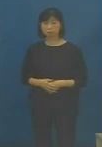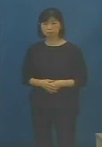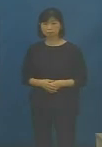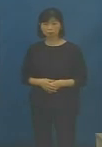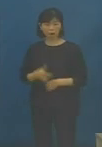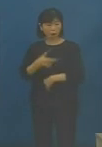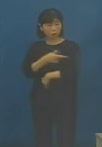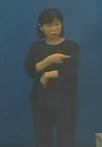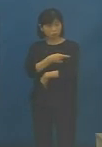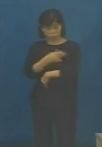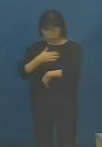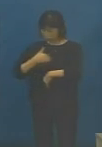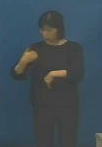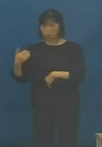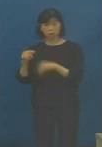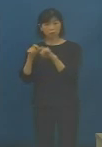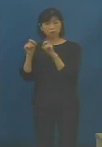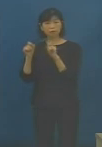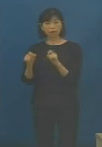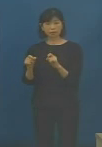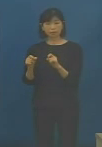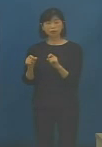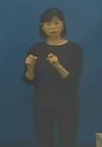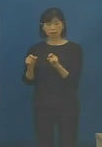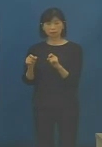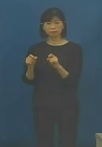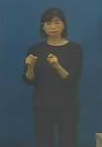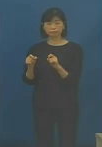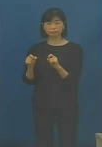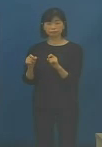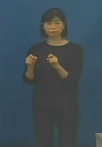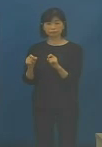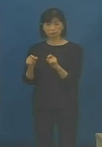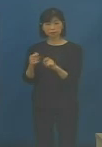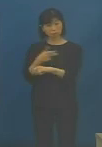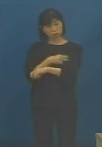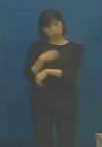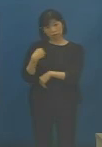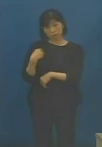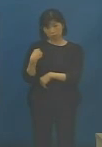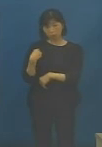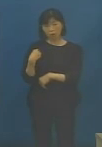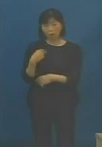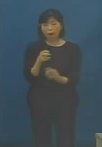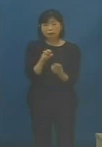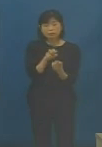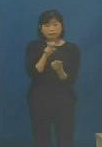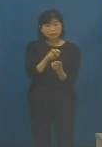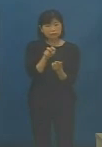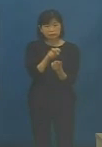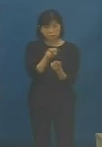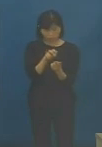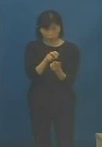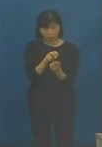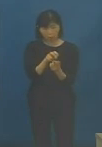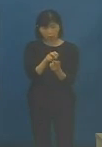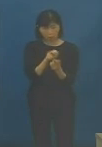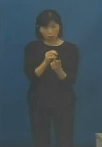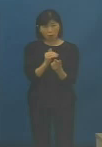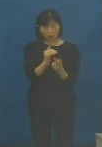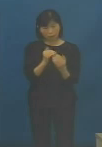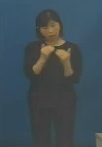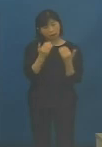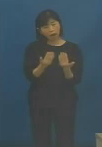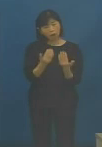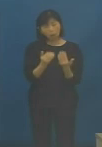題として、新たにこう、臨床工学技師、診療放射線技師っていうの